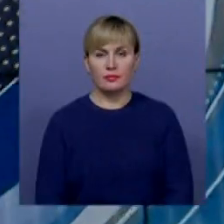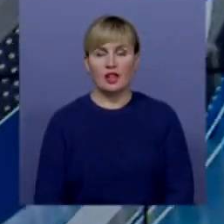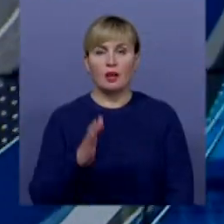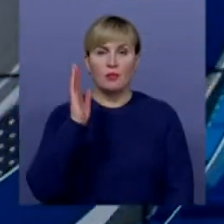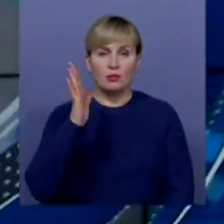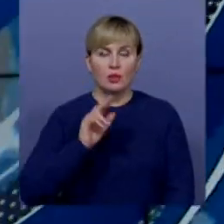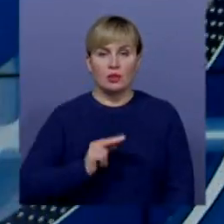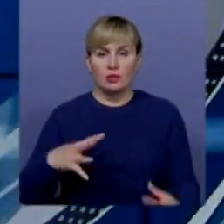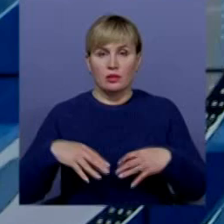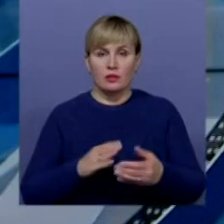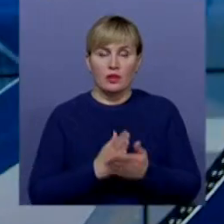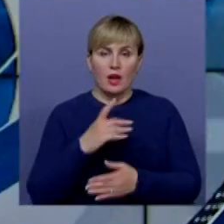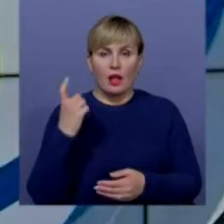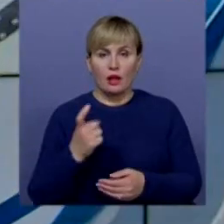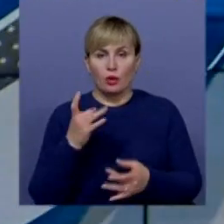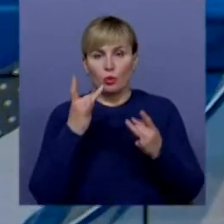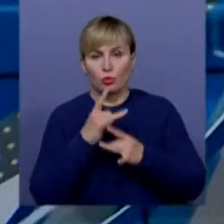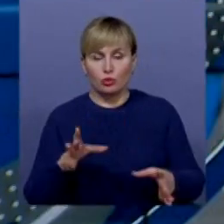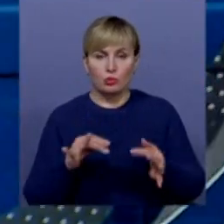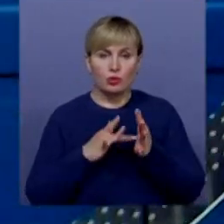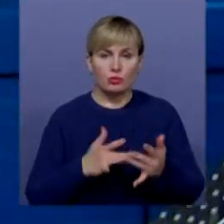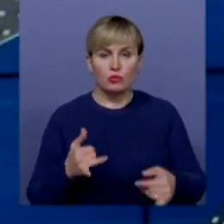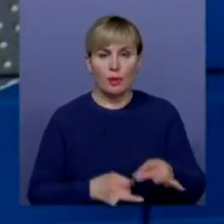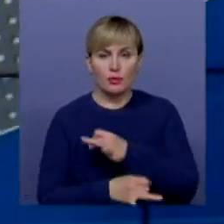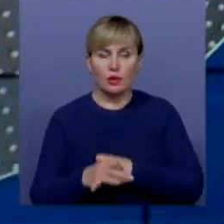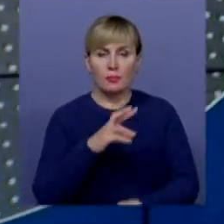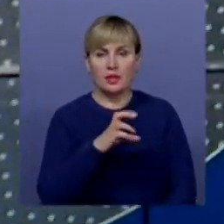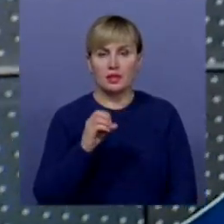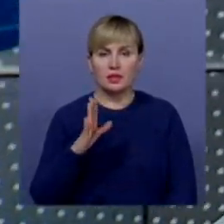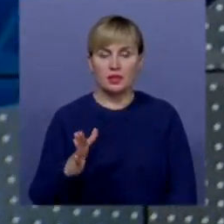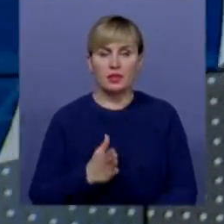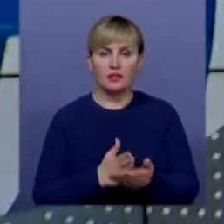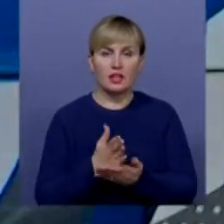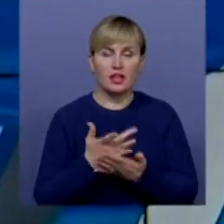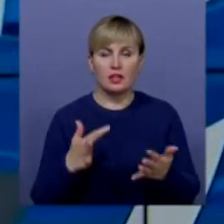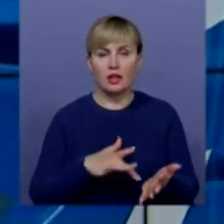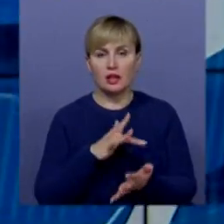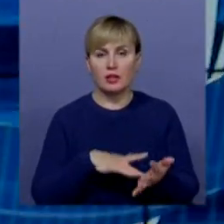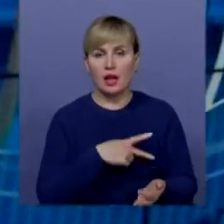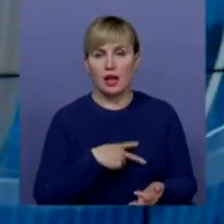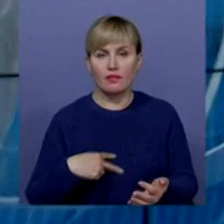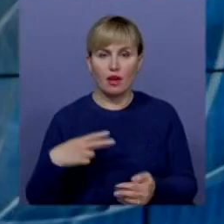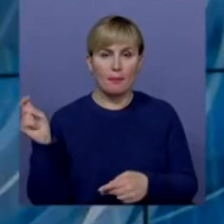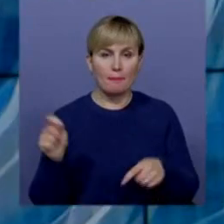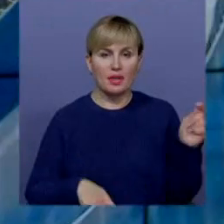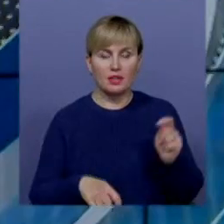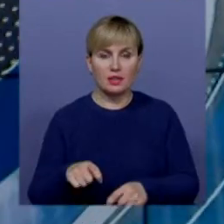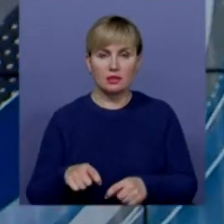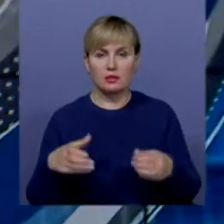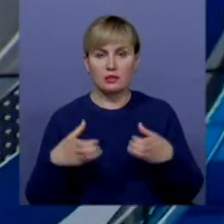Перспективы сотрудничества в сферах экономики, культуры и туризма сегодня обсудил Бахытжан Сагынтаев с мэрами городов Литвы.